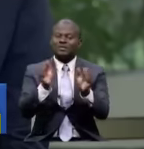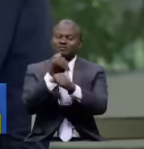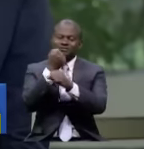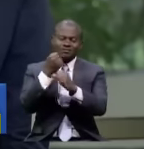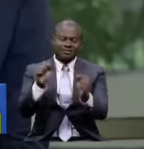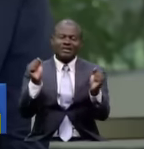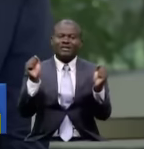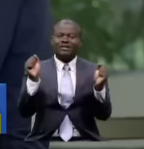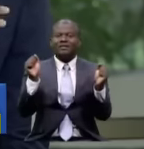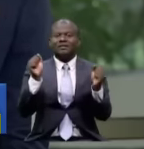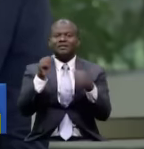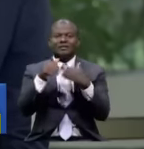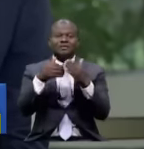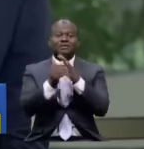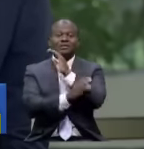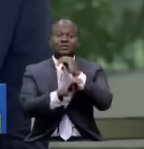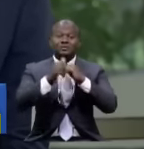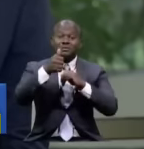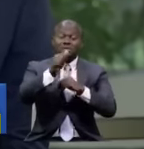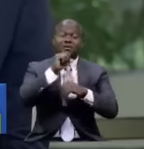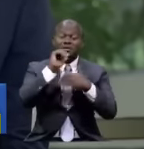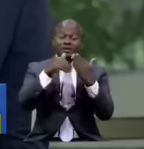bya mbere bigomba guhagarara